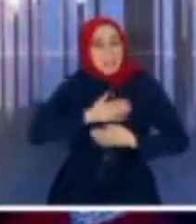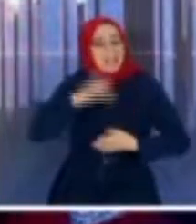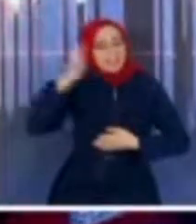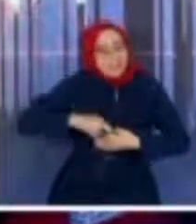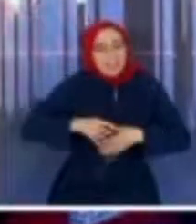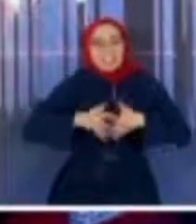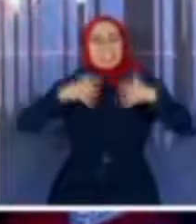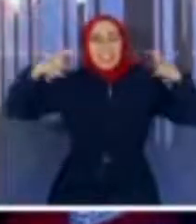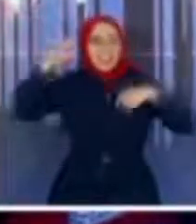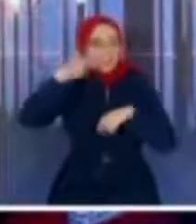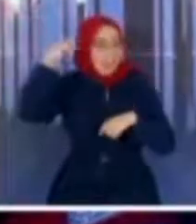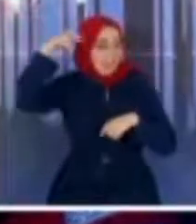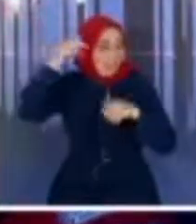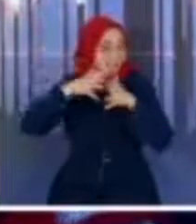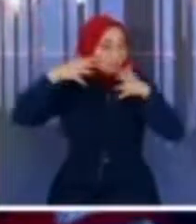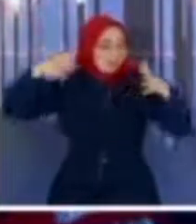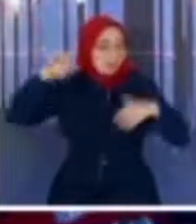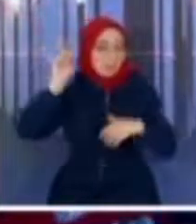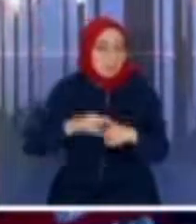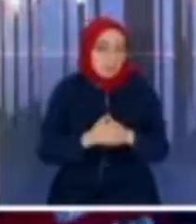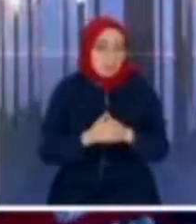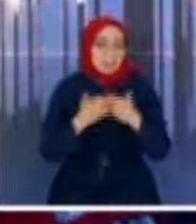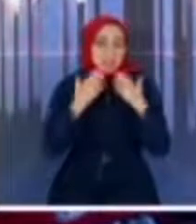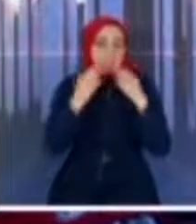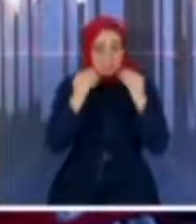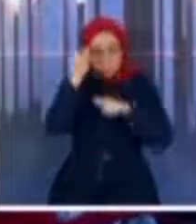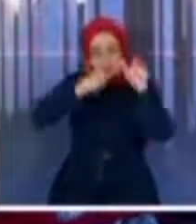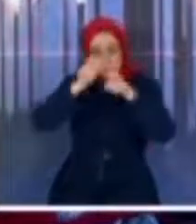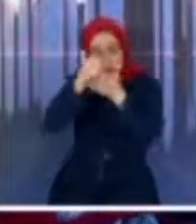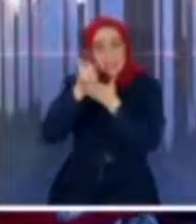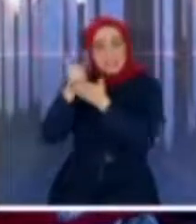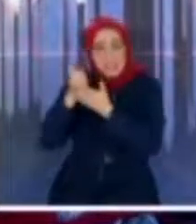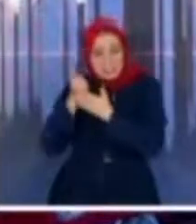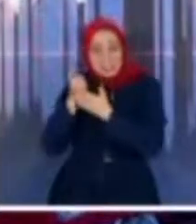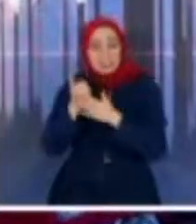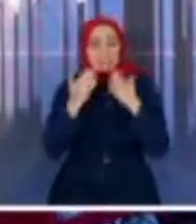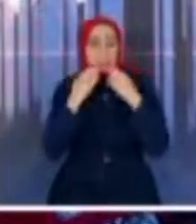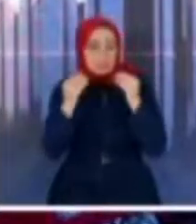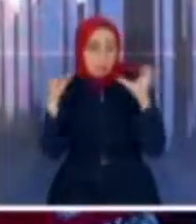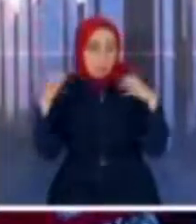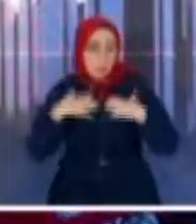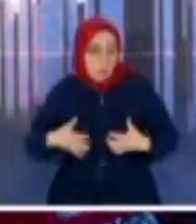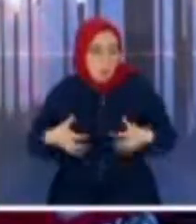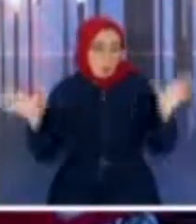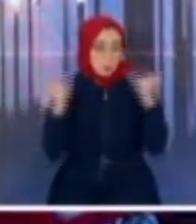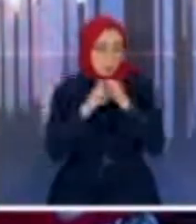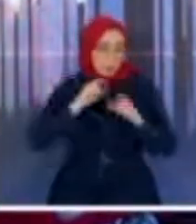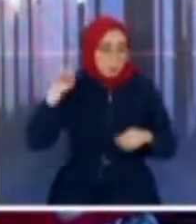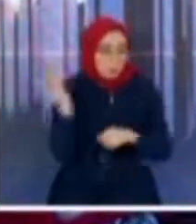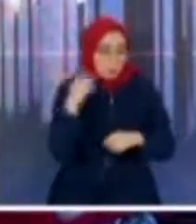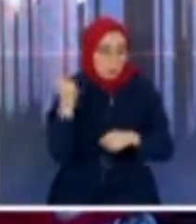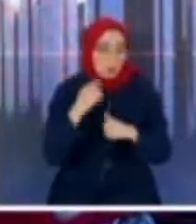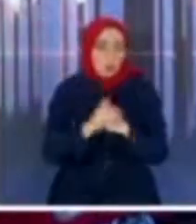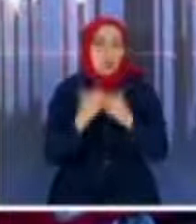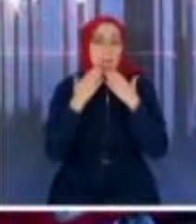تكبر أكثر وحلمتنا قاعدة تكبر أكثر. نحب نشكر الناس اللي عاونتنا الكل، نحب نشكر أعضاء الفريق متاعنا الكل، يعطيكم الصحة